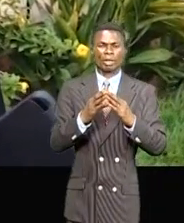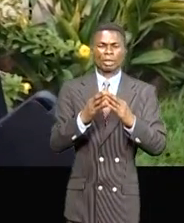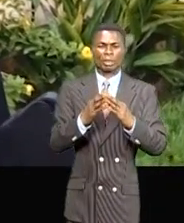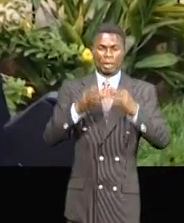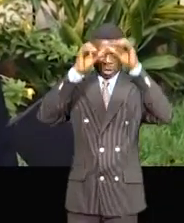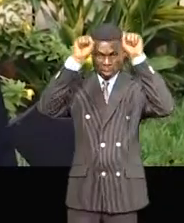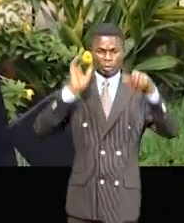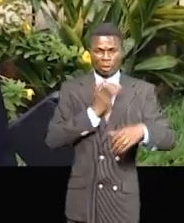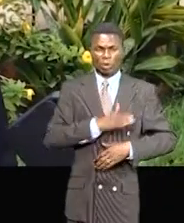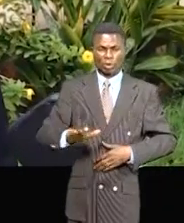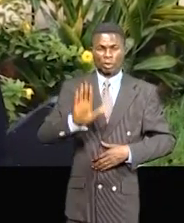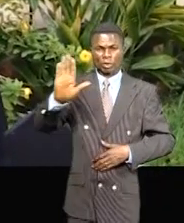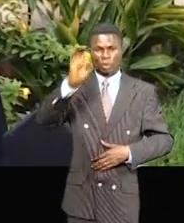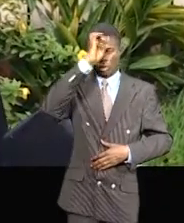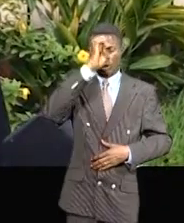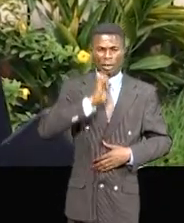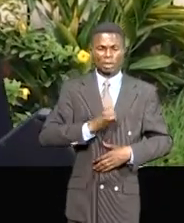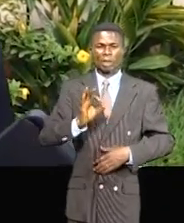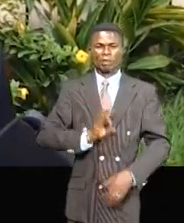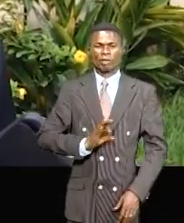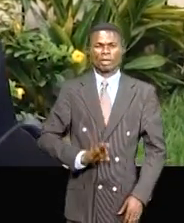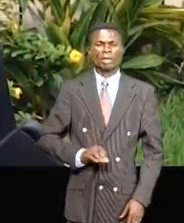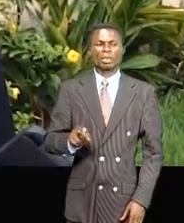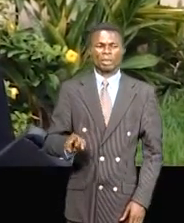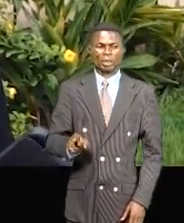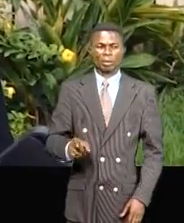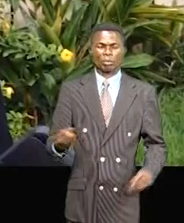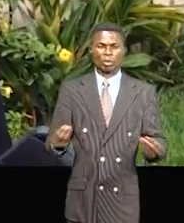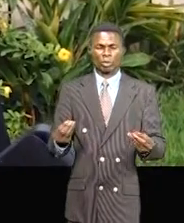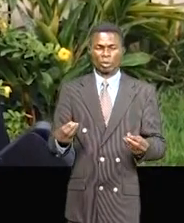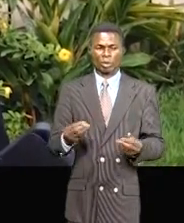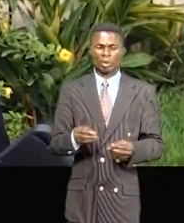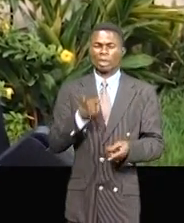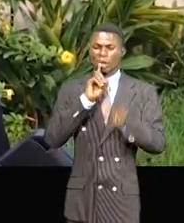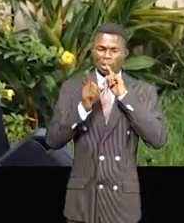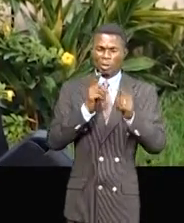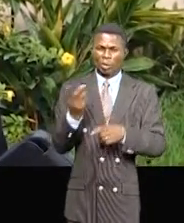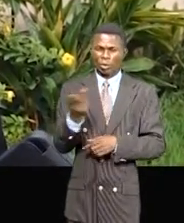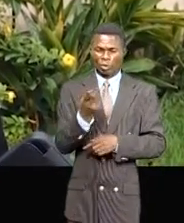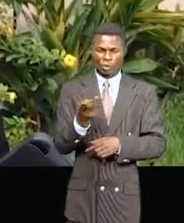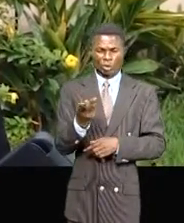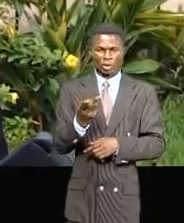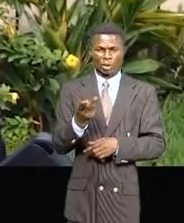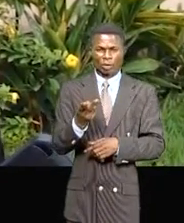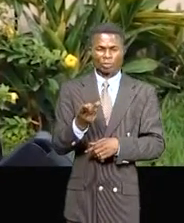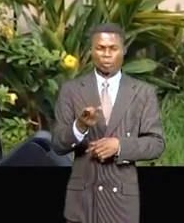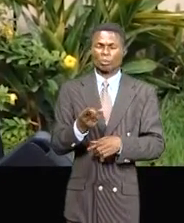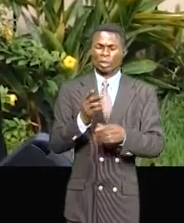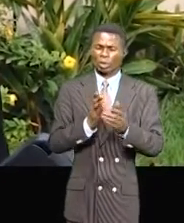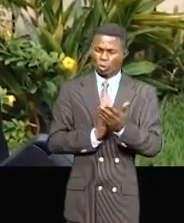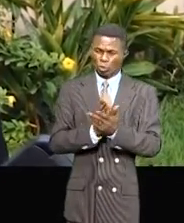le chef de l'État, son Excellence Félix-Antoine Tshisekedi. C'est un entretien qui s'est déroulé en toute